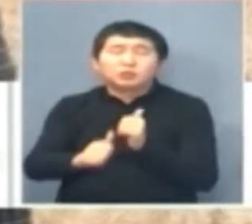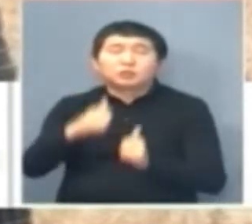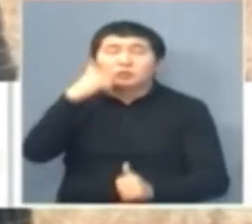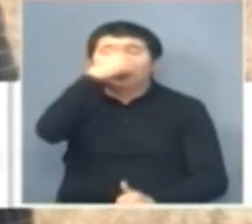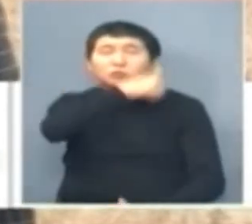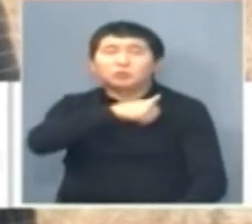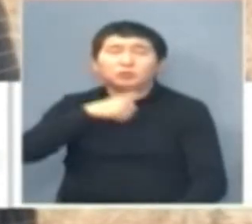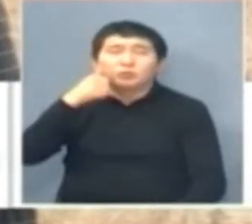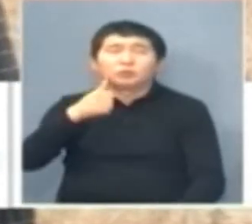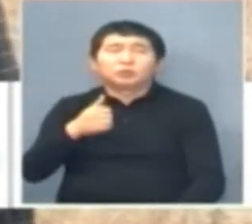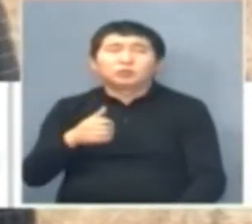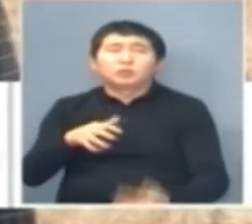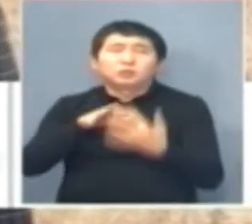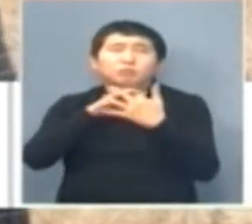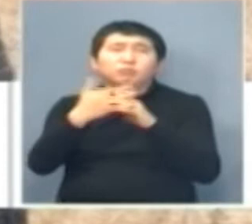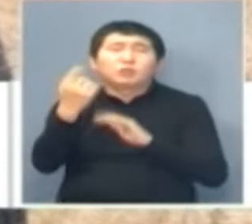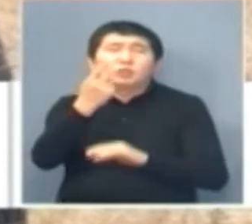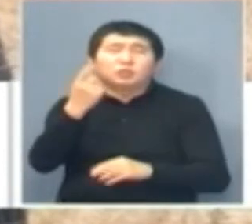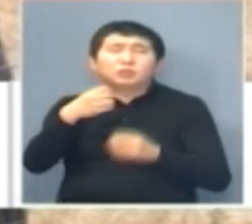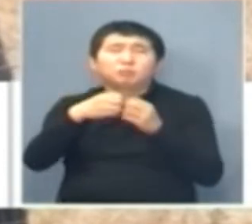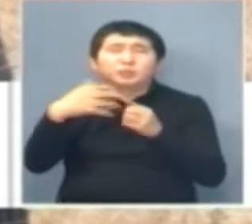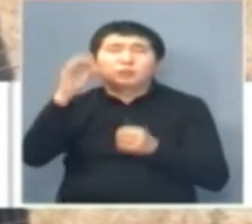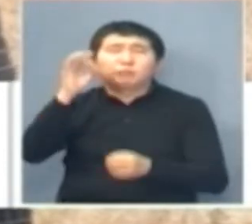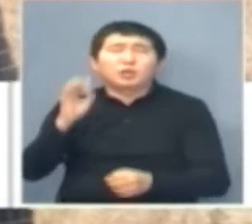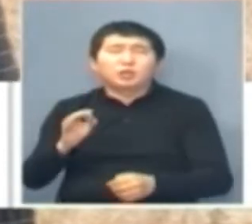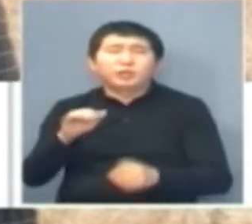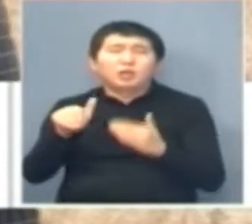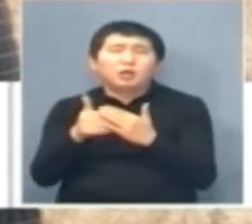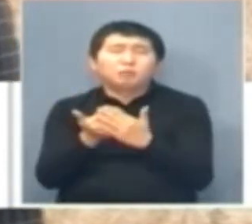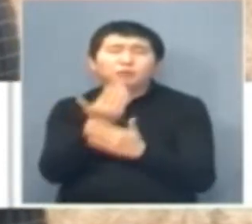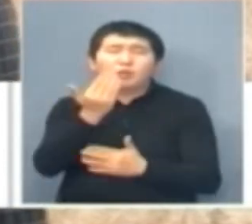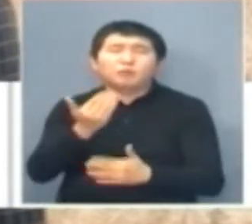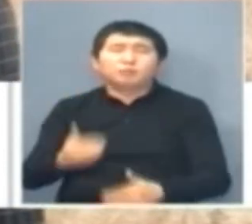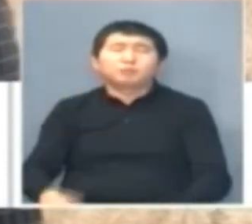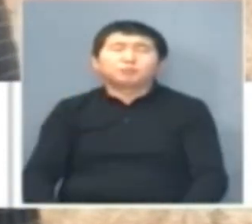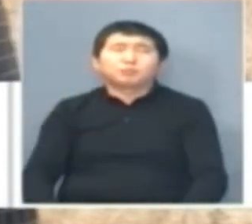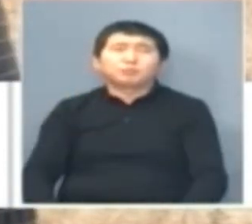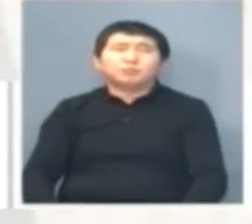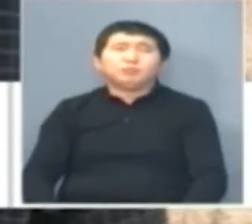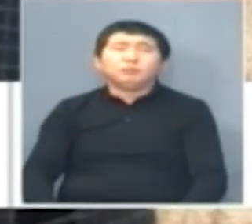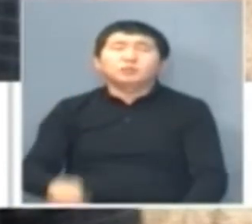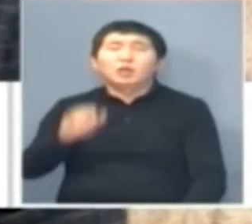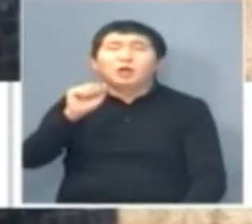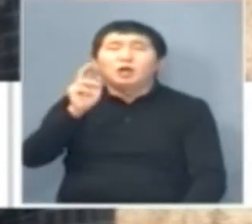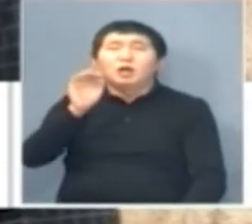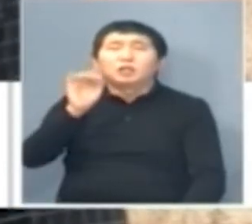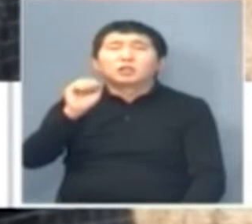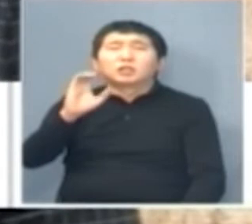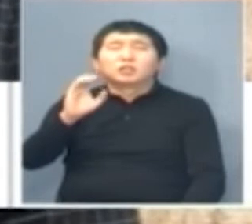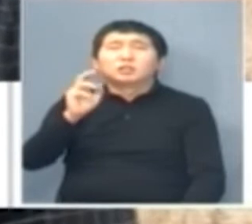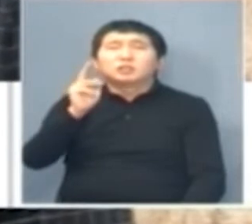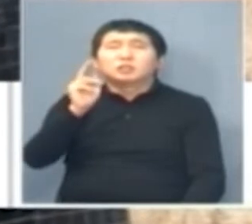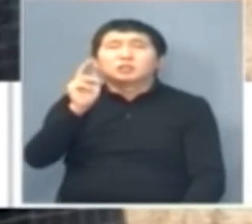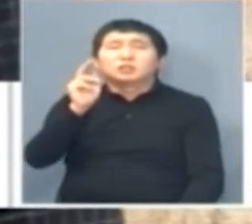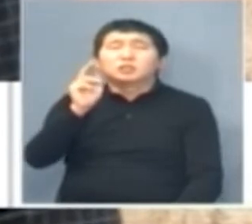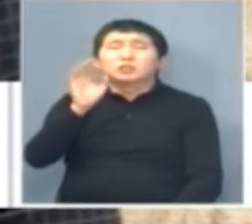Жыл сайын қожалықтағы техниканы 15%-ға жаңартып отырамыз. Биыл егістік алқабындағы өнімді жинауға арналған Акрос комбайнын сатып алдық. Өткен жылы Вектор